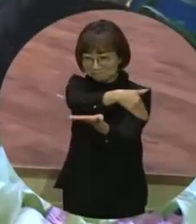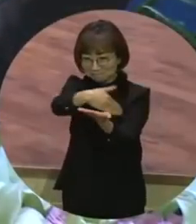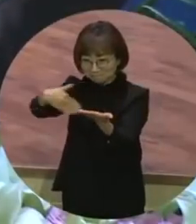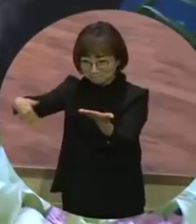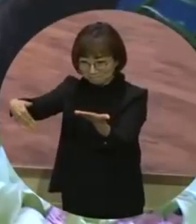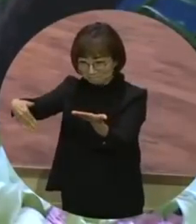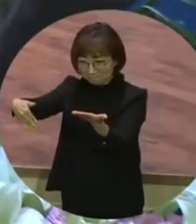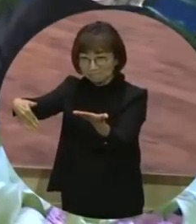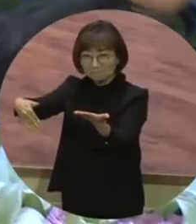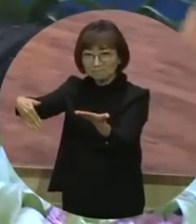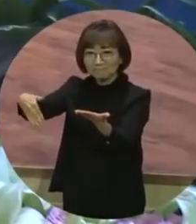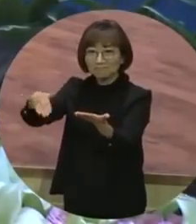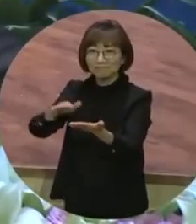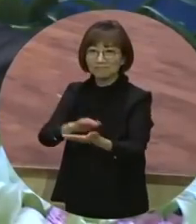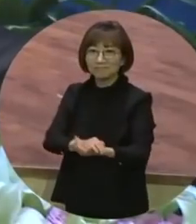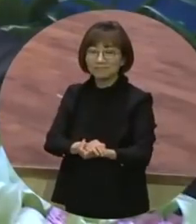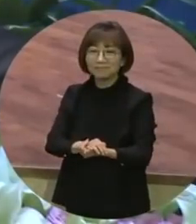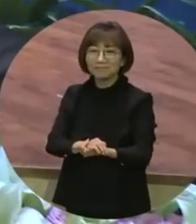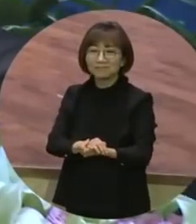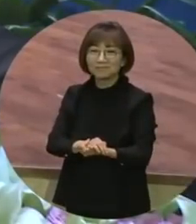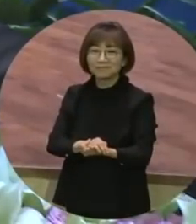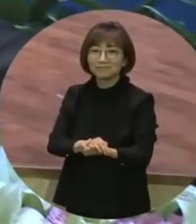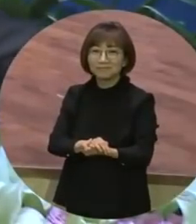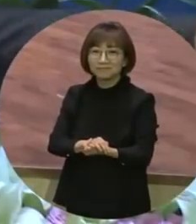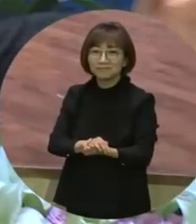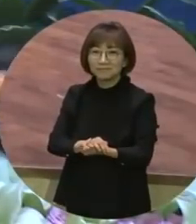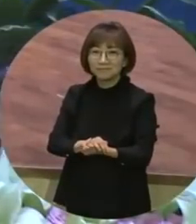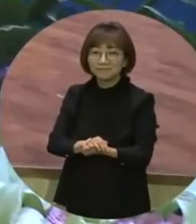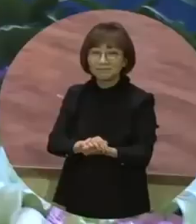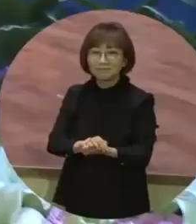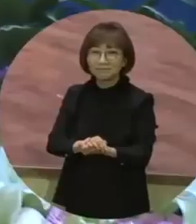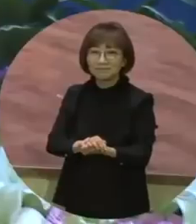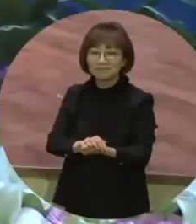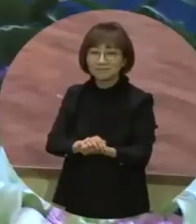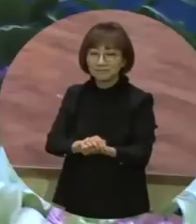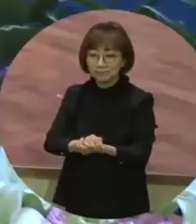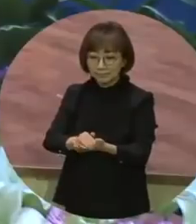나눴는데 나눠져서 이제 이 기독교가 시작됐는데